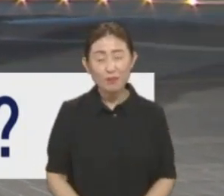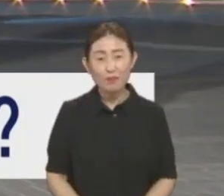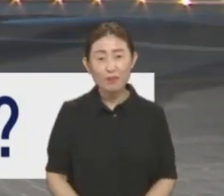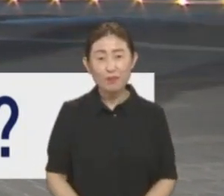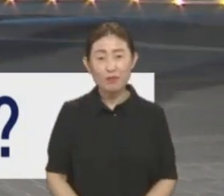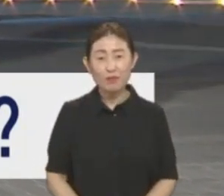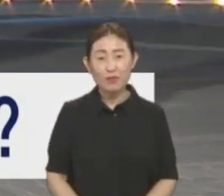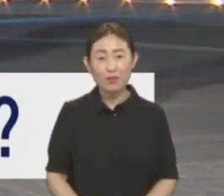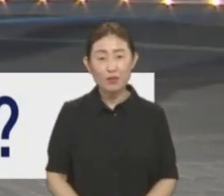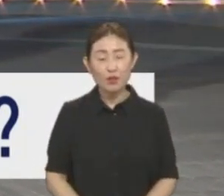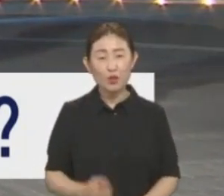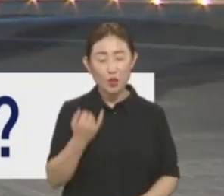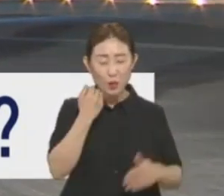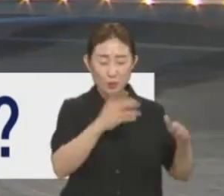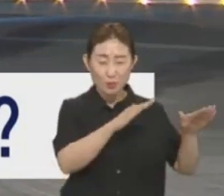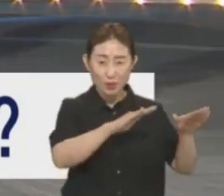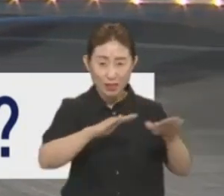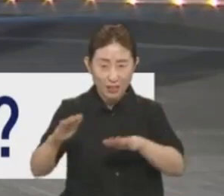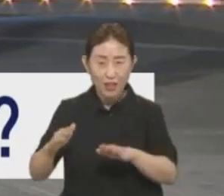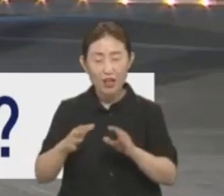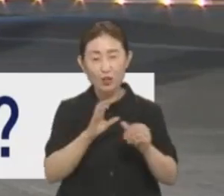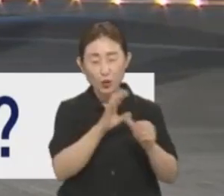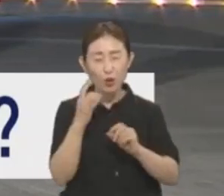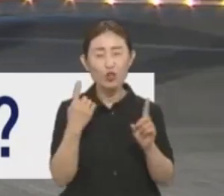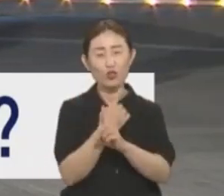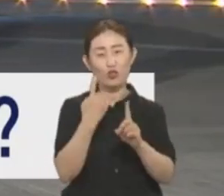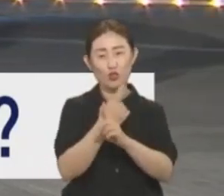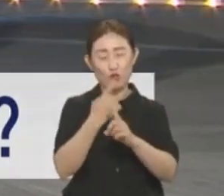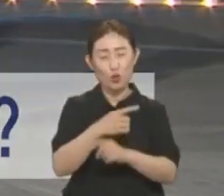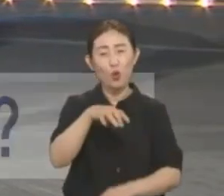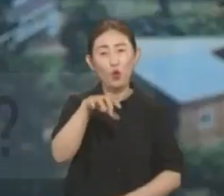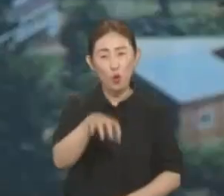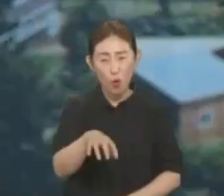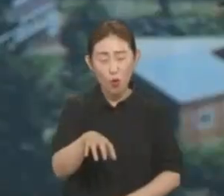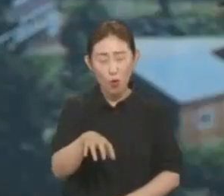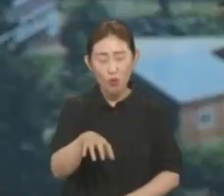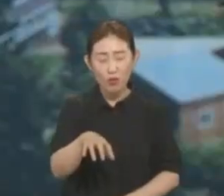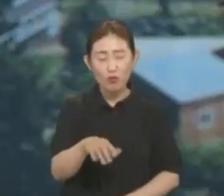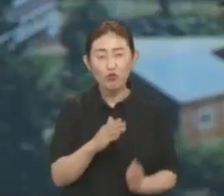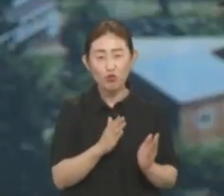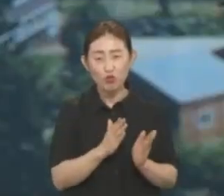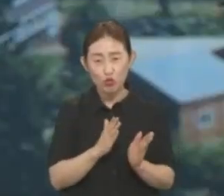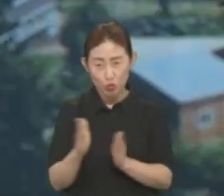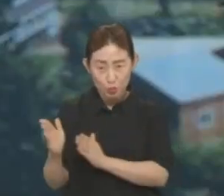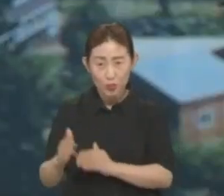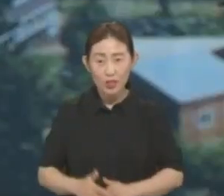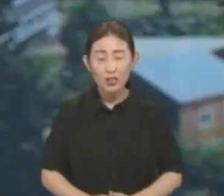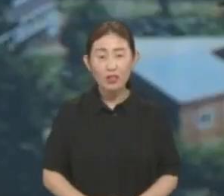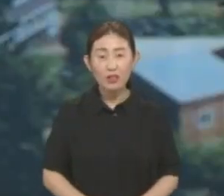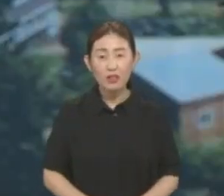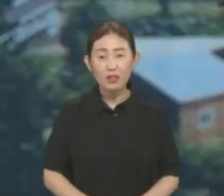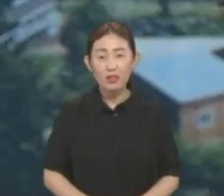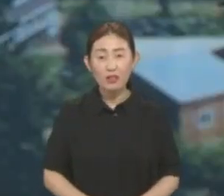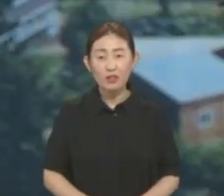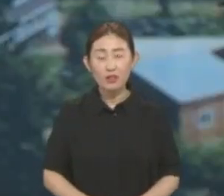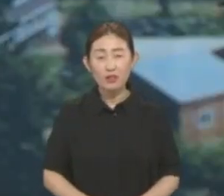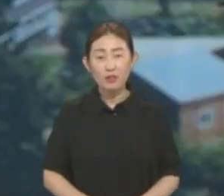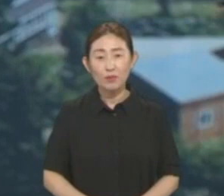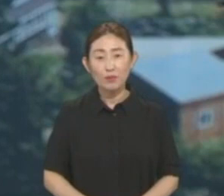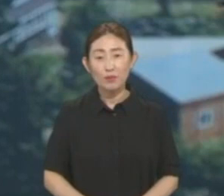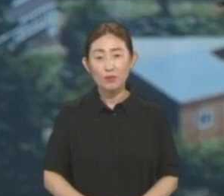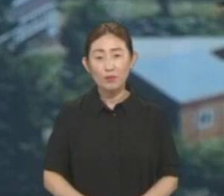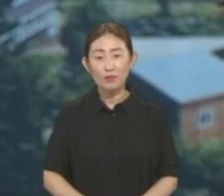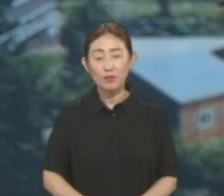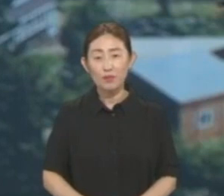아울러서 해양치유잔지도 지금 준비를 박차고 있습니다. 그리고 광개토 태안에서 말씀드리는